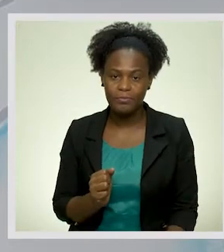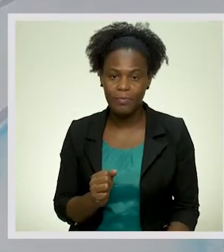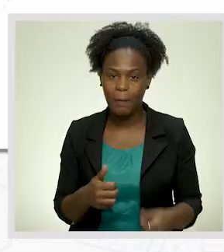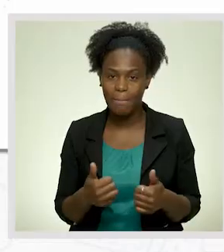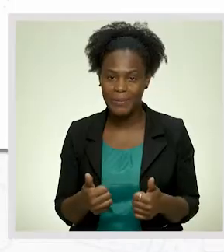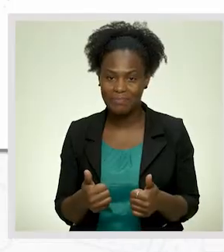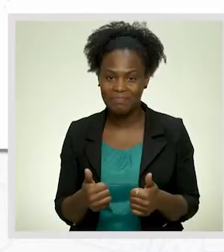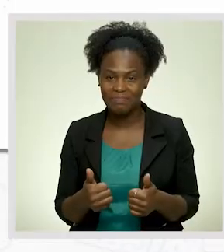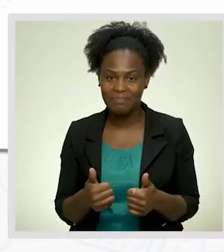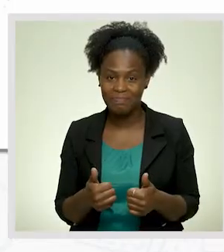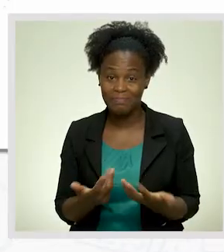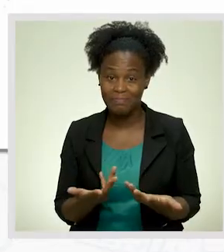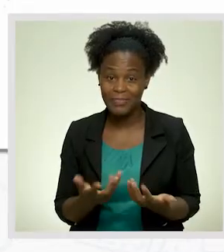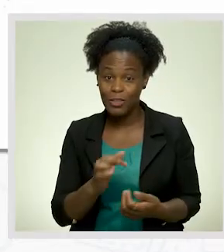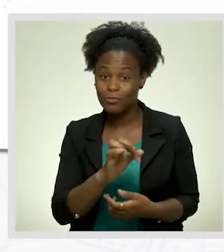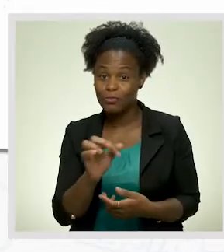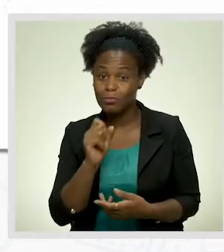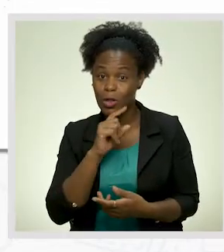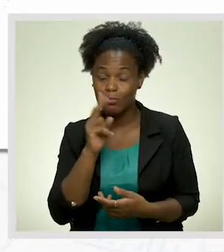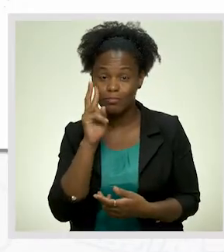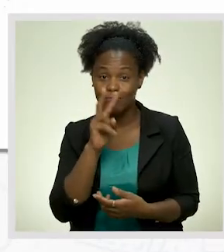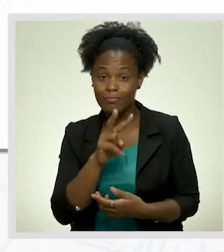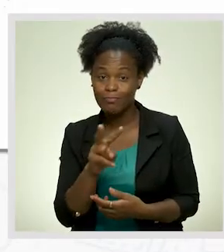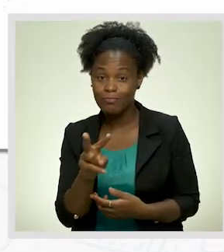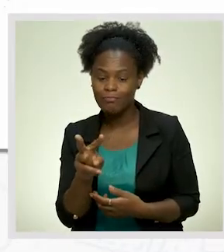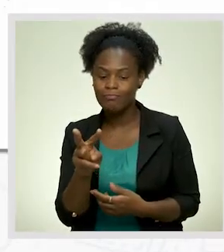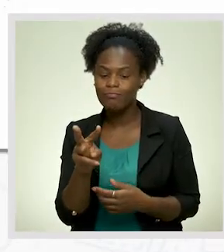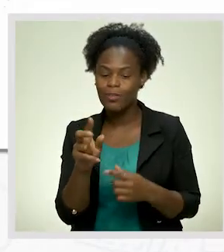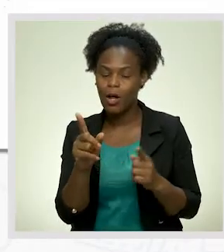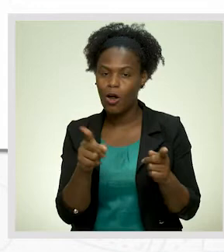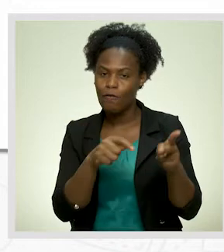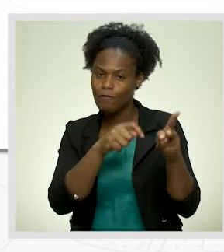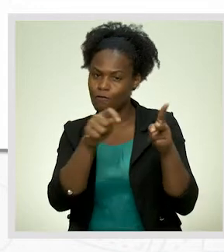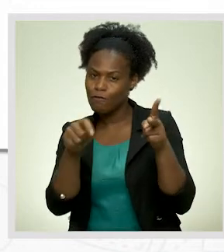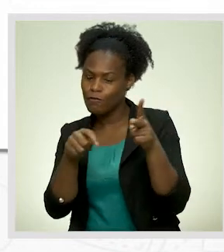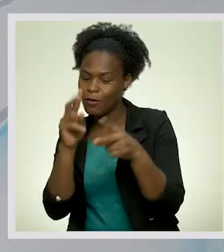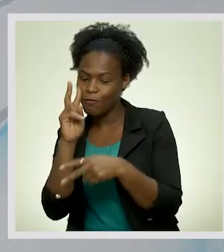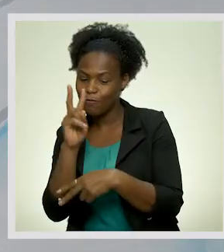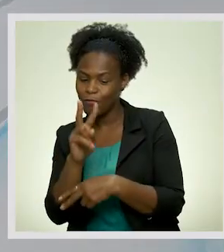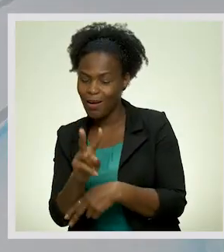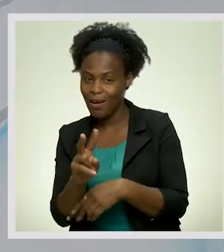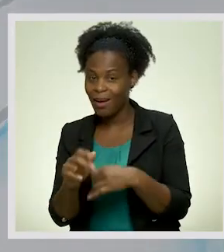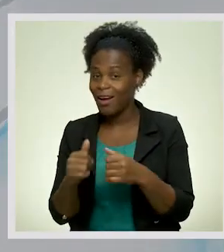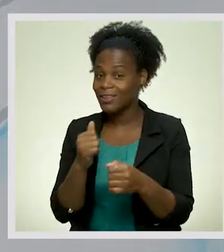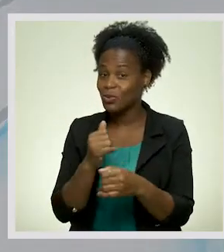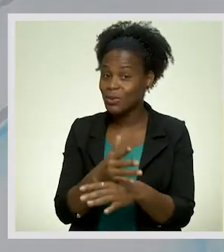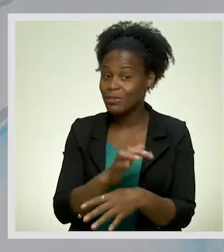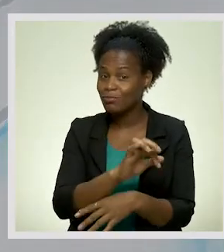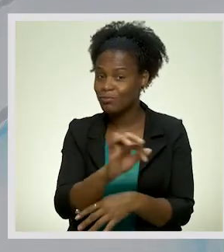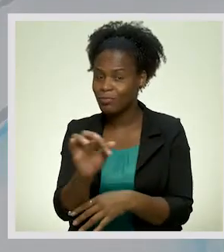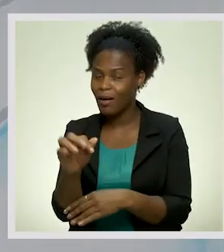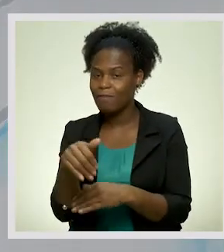Bien, vous allez regarder une petite vidéo et ensuite vous